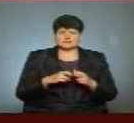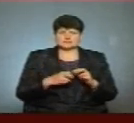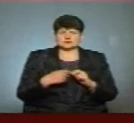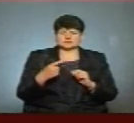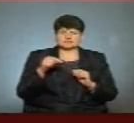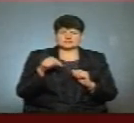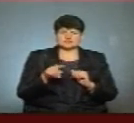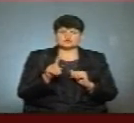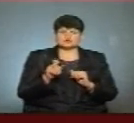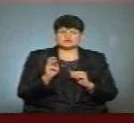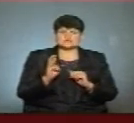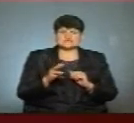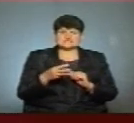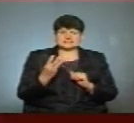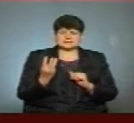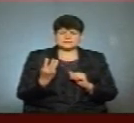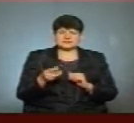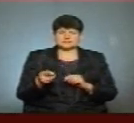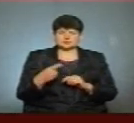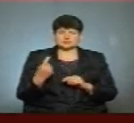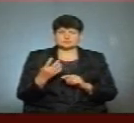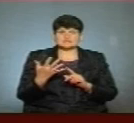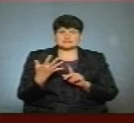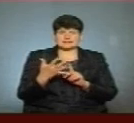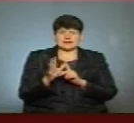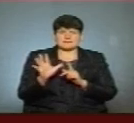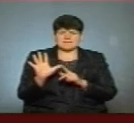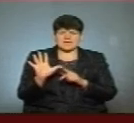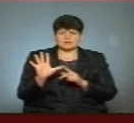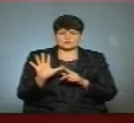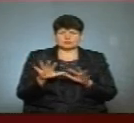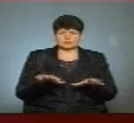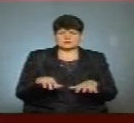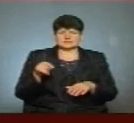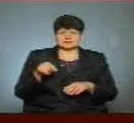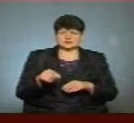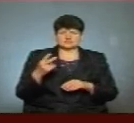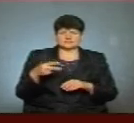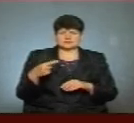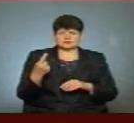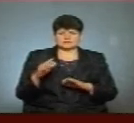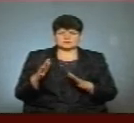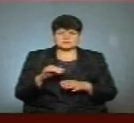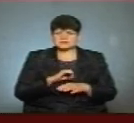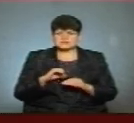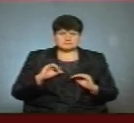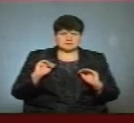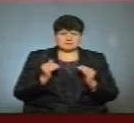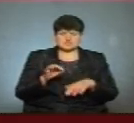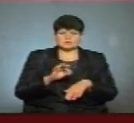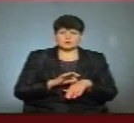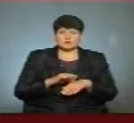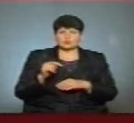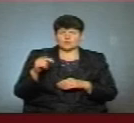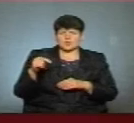область – 1133. Тернопільщина сьогодні на п'ятому місці – 1021 випадок. Найменше хворих у